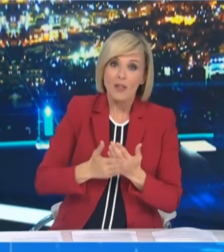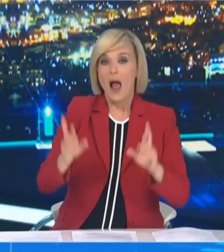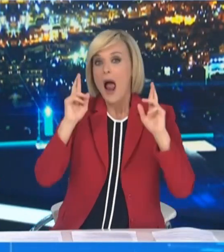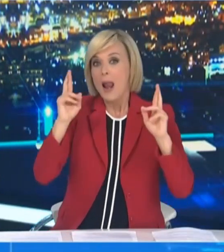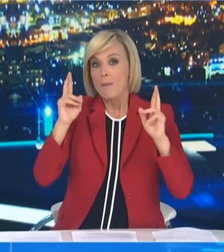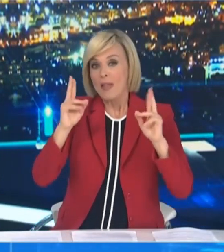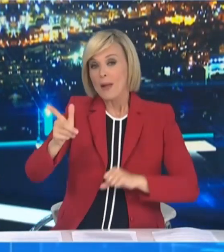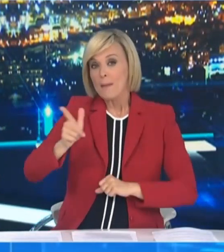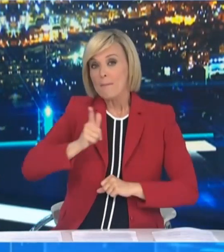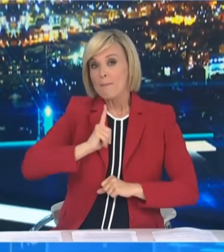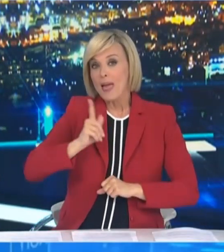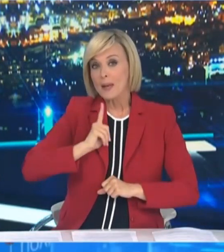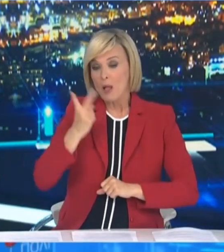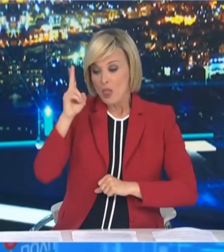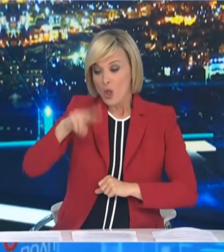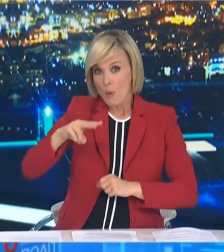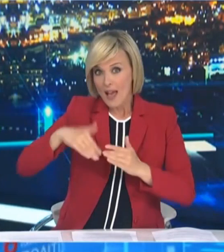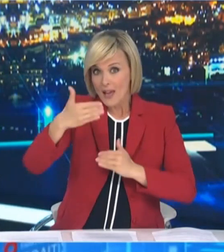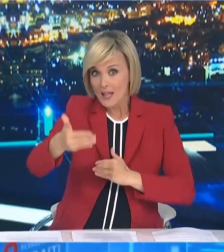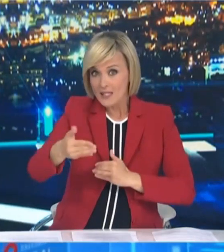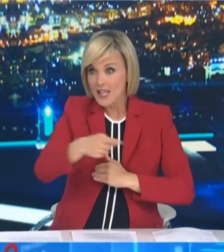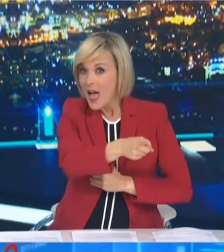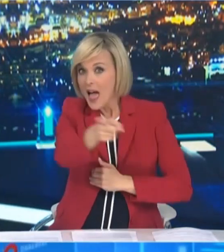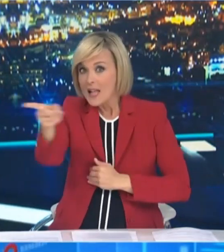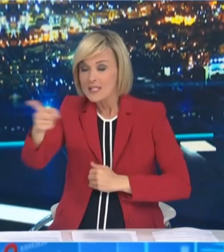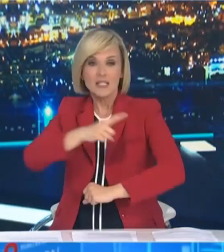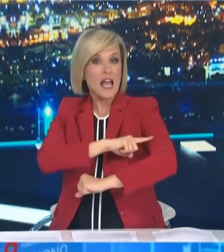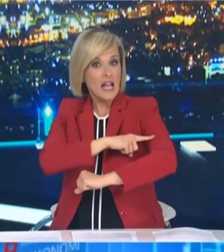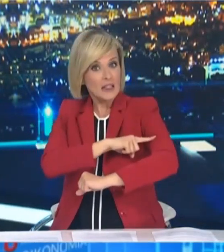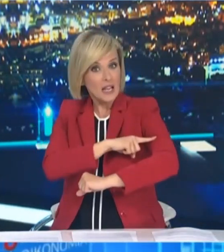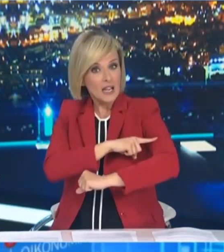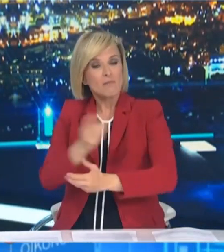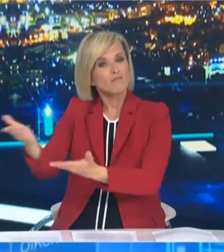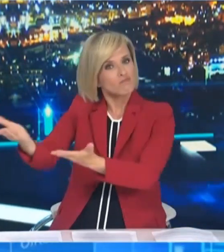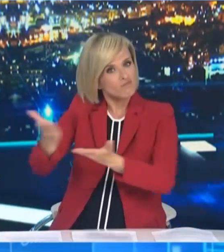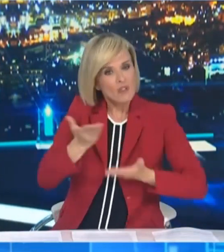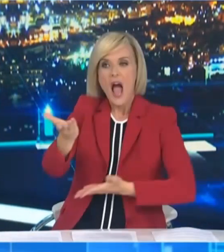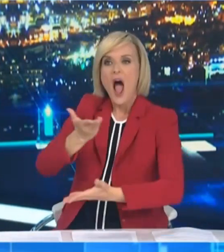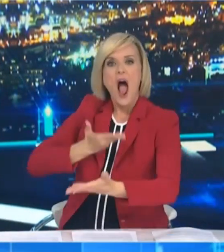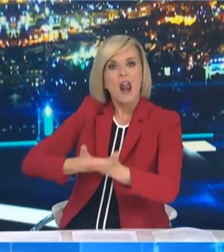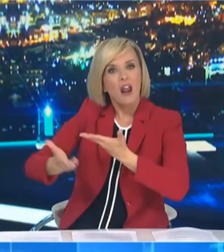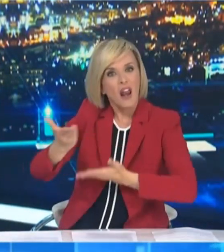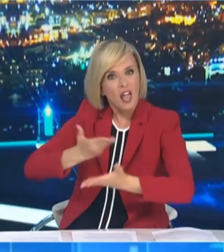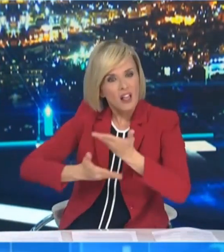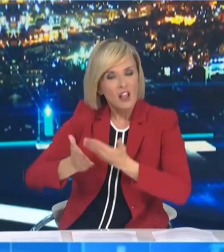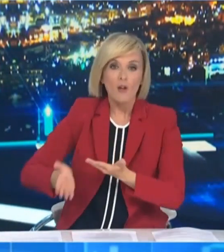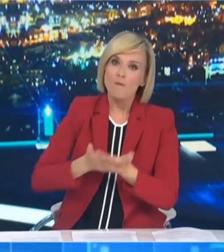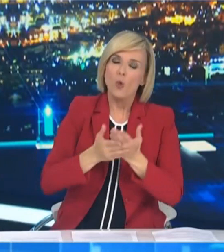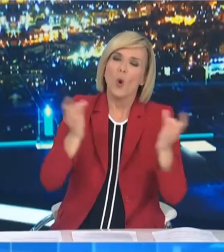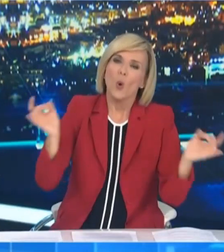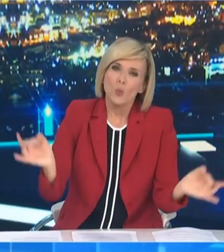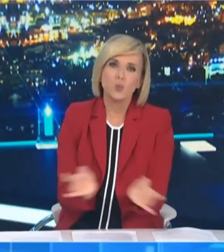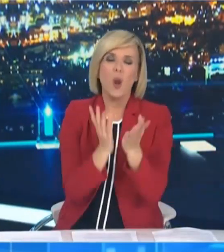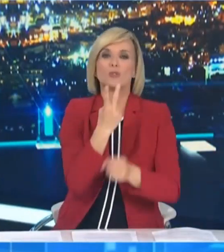σας πράξη αλληλεγγύης. Σε διαφορετική περίπτωση και αν τουλάχιστον 203